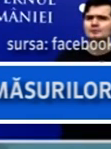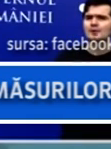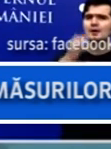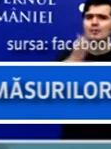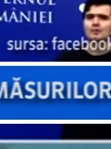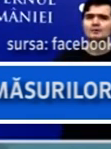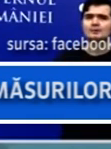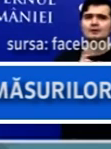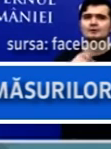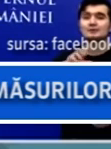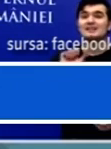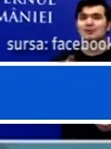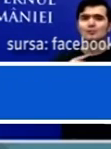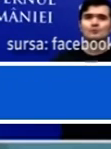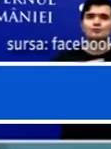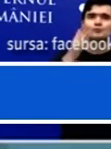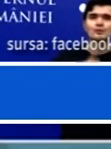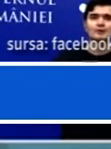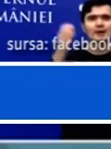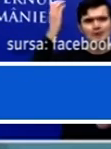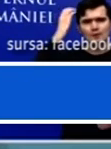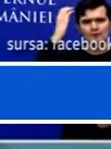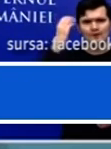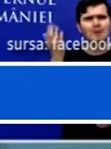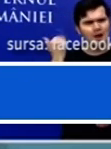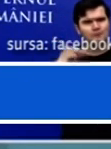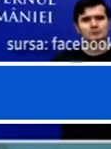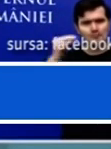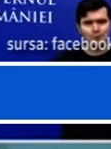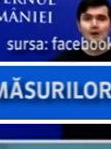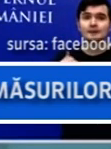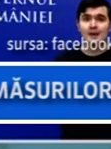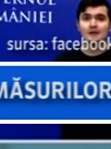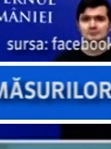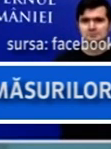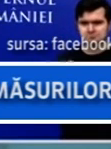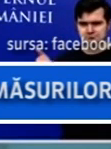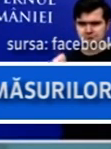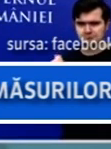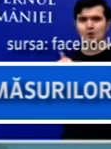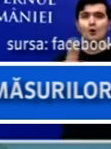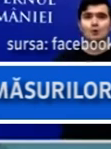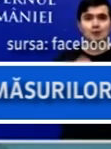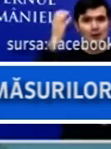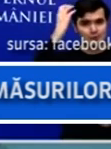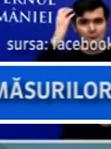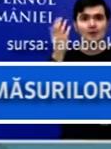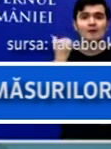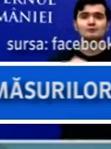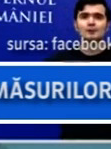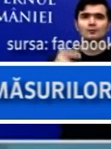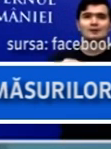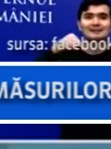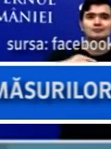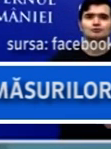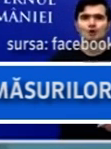guvern, hotărârea CNSU și hotărârea de guvern care au fost aprobate în cursul zilei de astăzi. Hotărârea de guvern a fost aprobată în cadrul ședinței